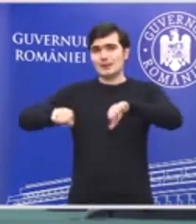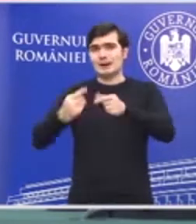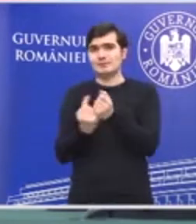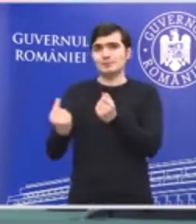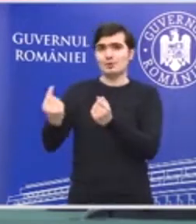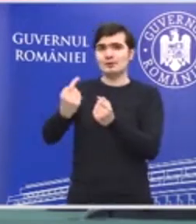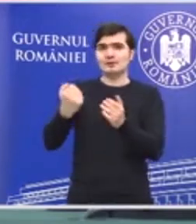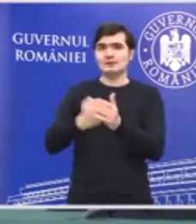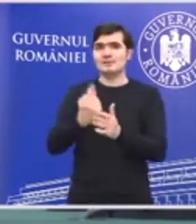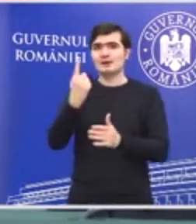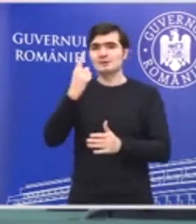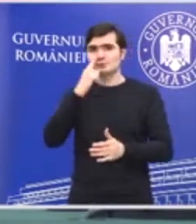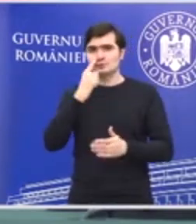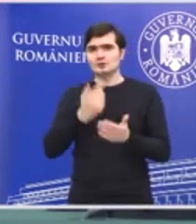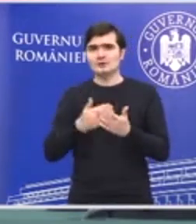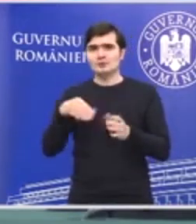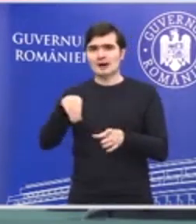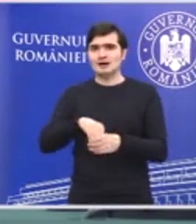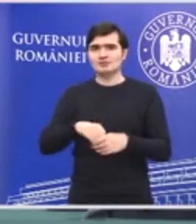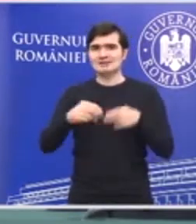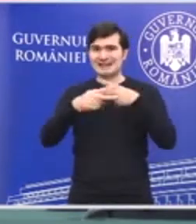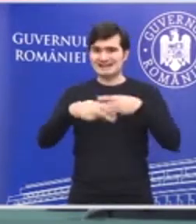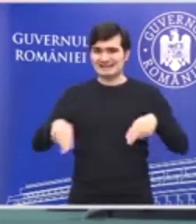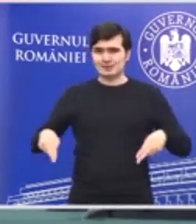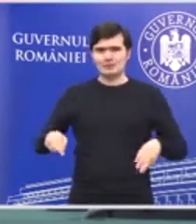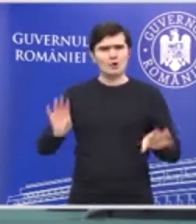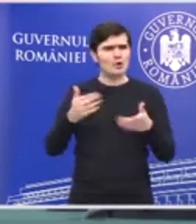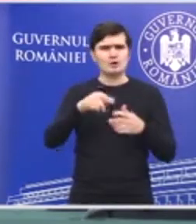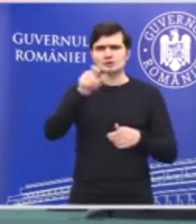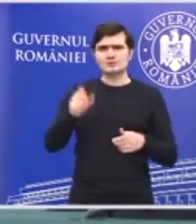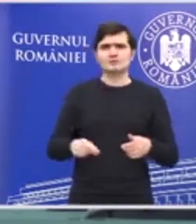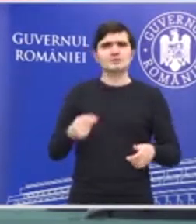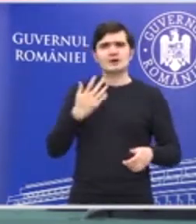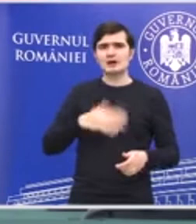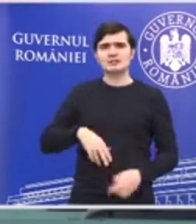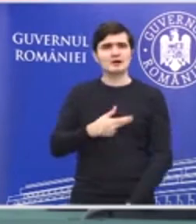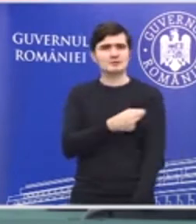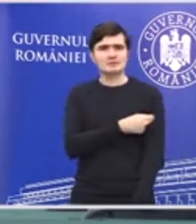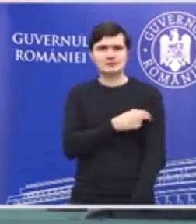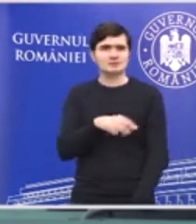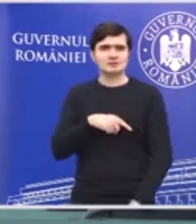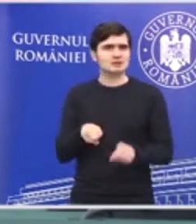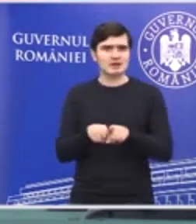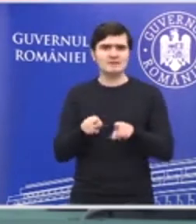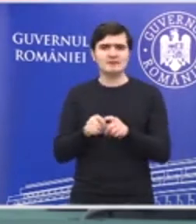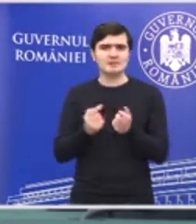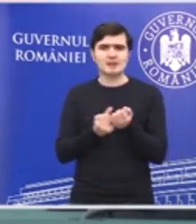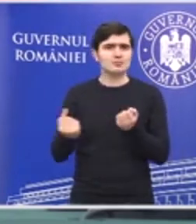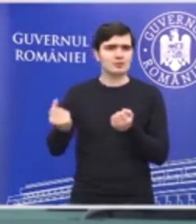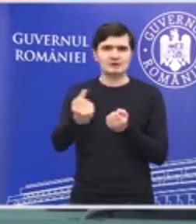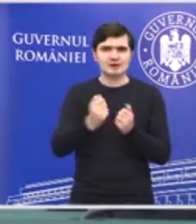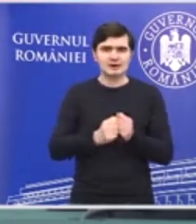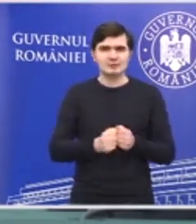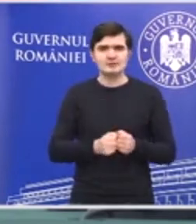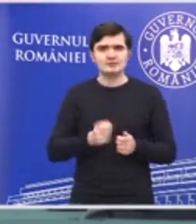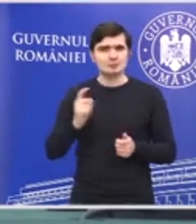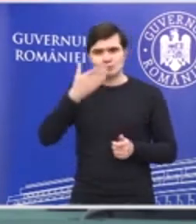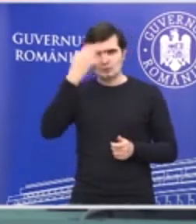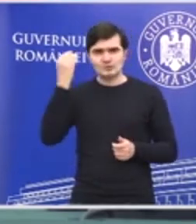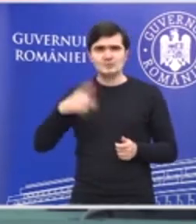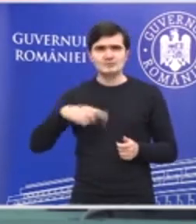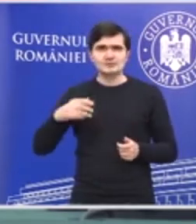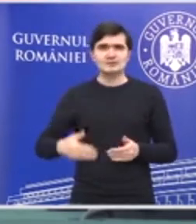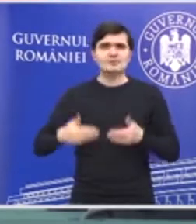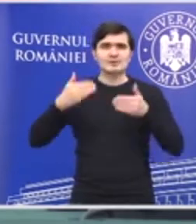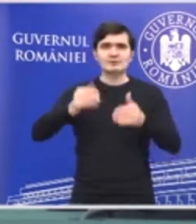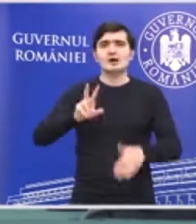1 iunie? Orice persoană care își dorește să se vaccineze este prioritară în momentul de față. Reamintesc că ne aflăm în etapa